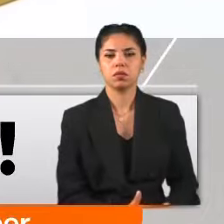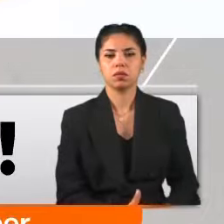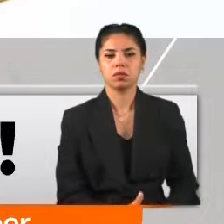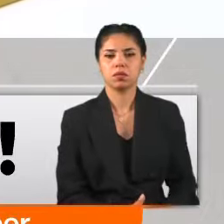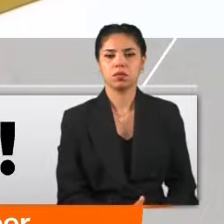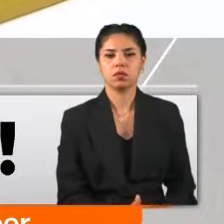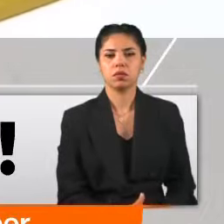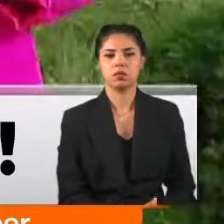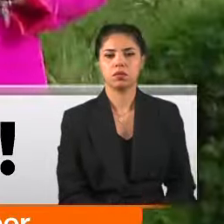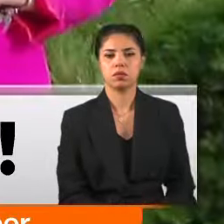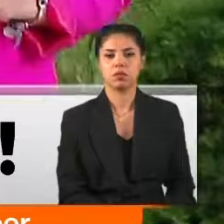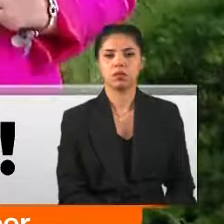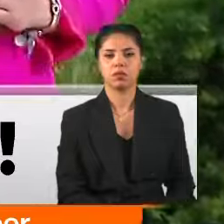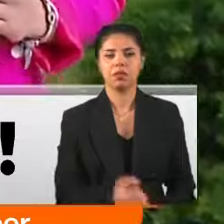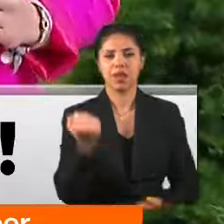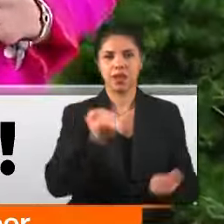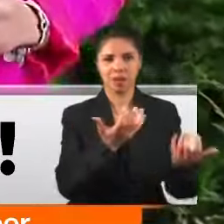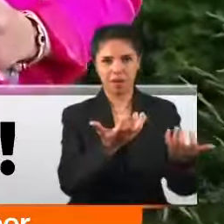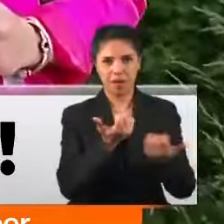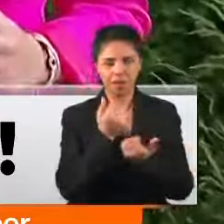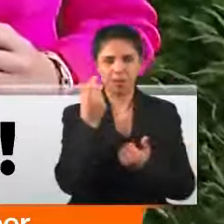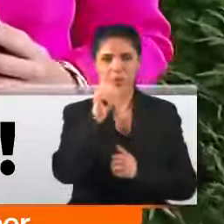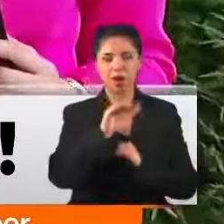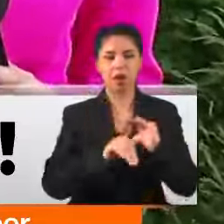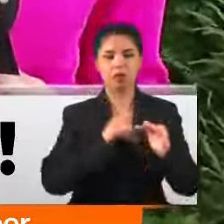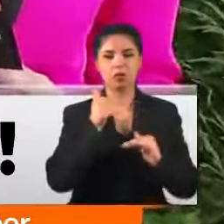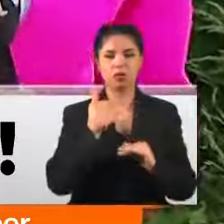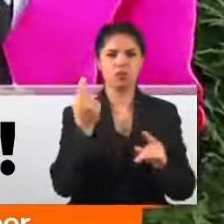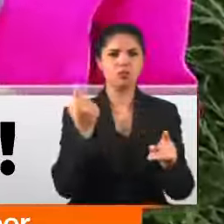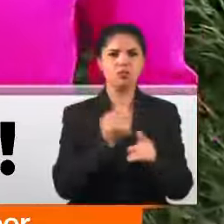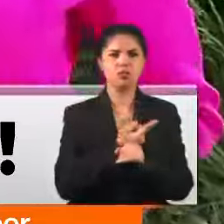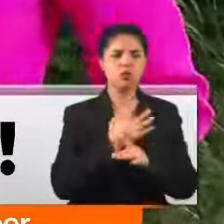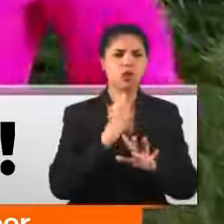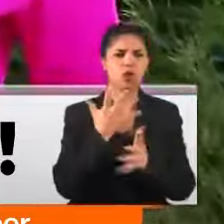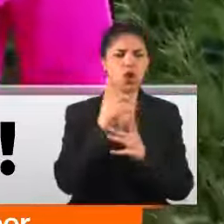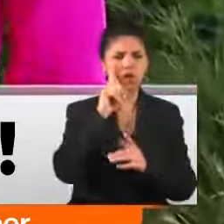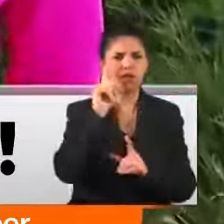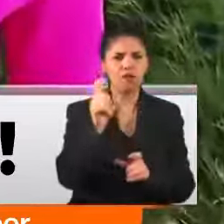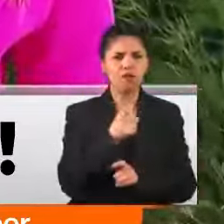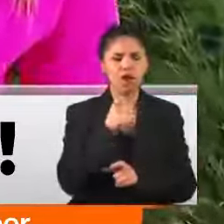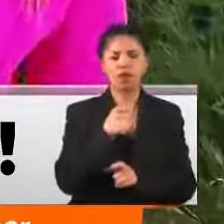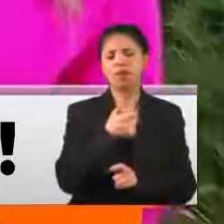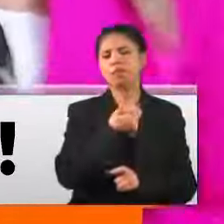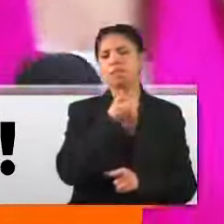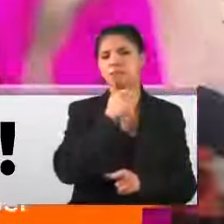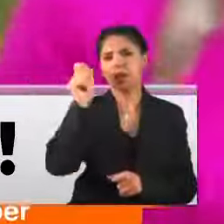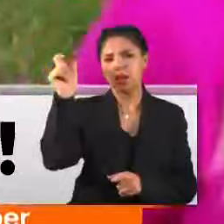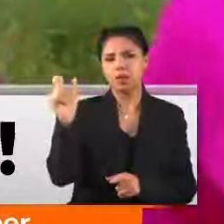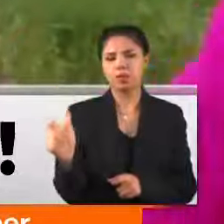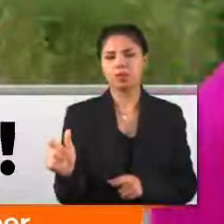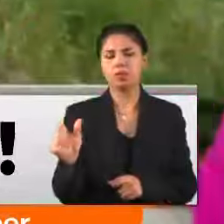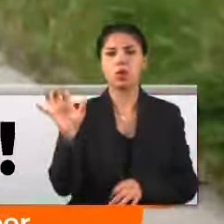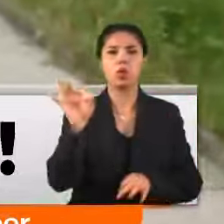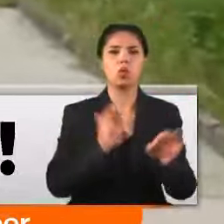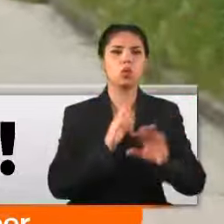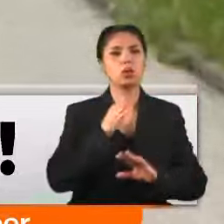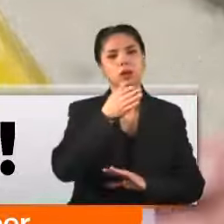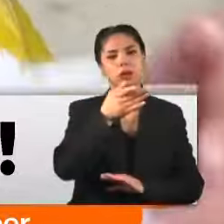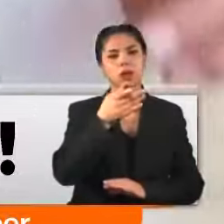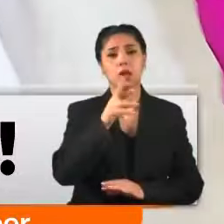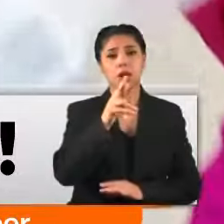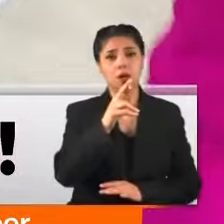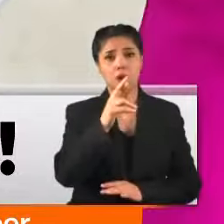ekspertize sokmadık zaten. Aracı aldıktan bir ay sonra bir şeylerin ters gittiğini fark eden Emre Okur solu oto ekspertizde aldı.